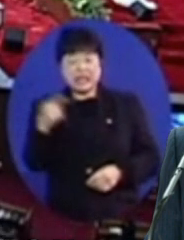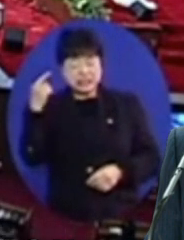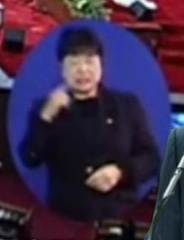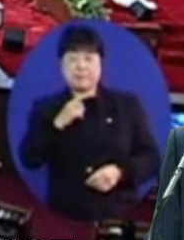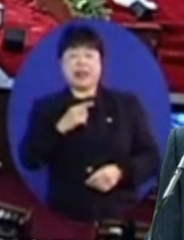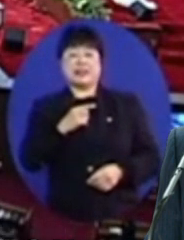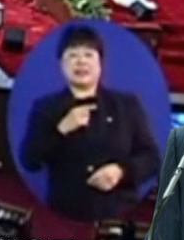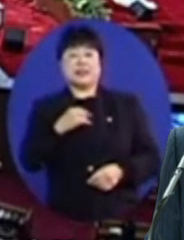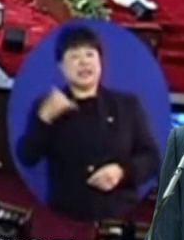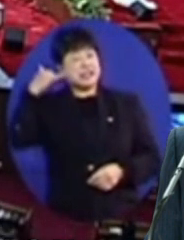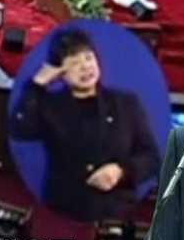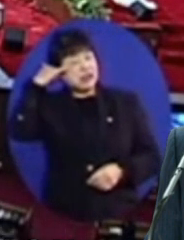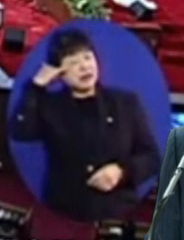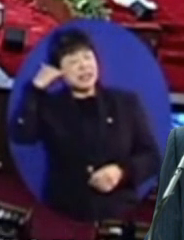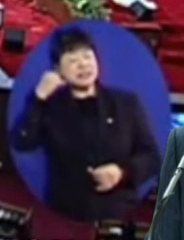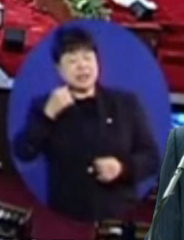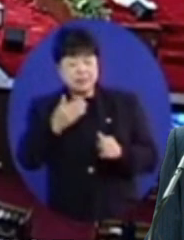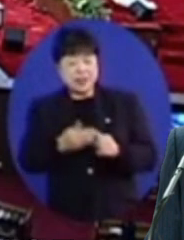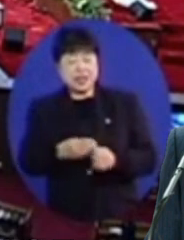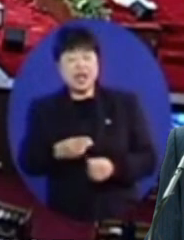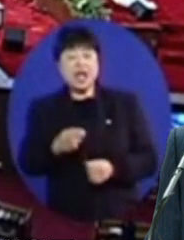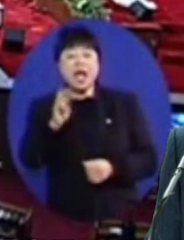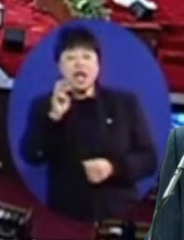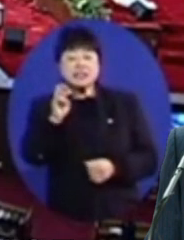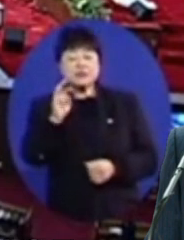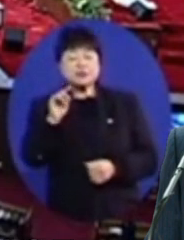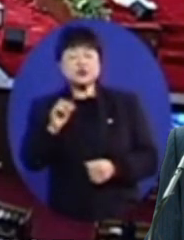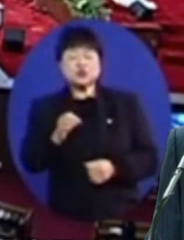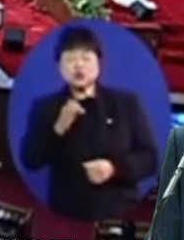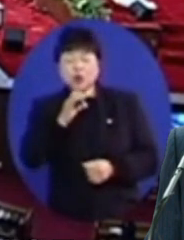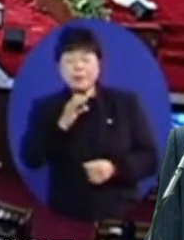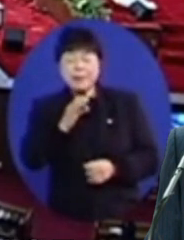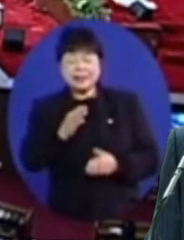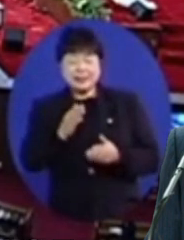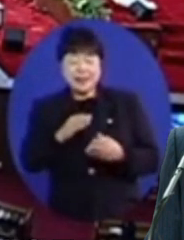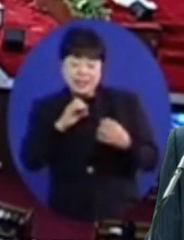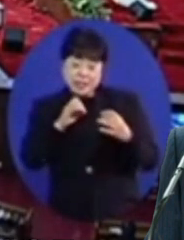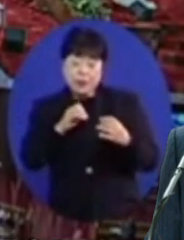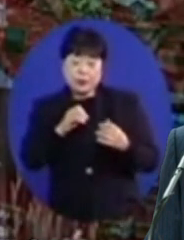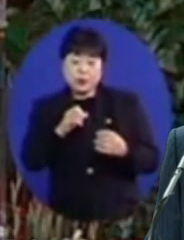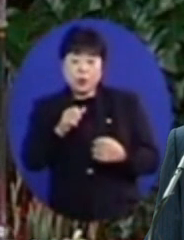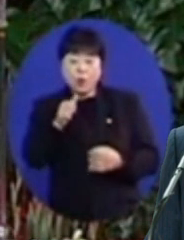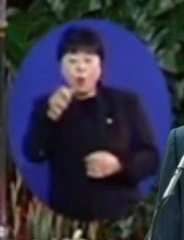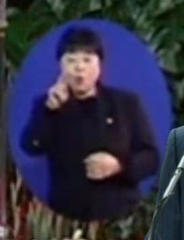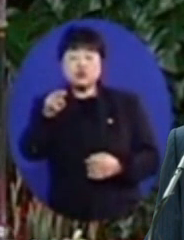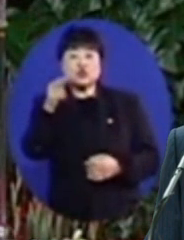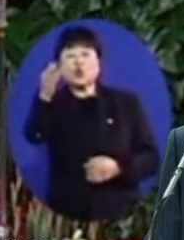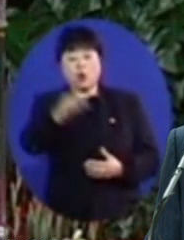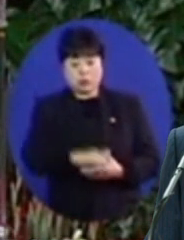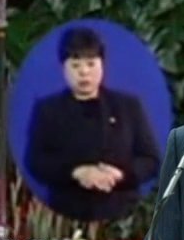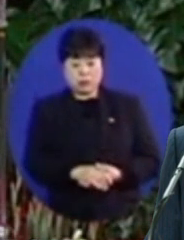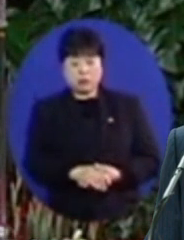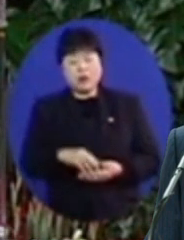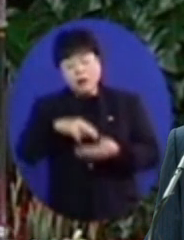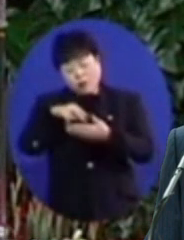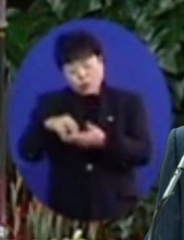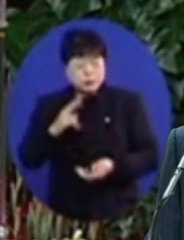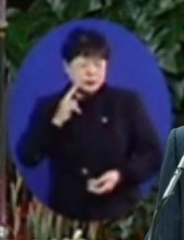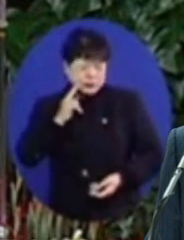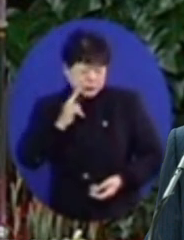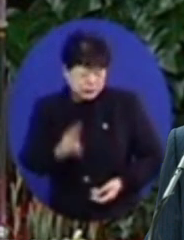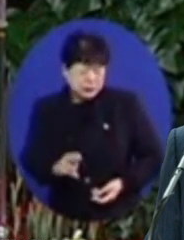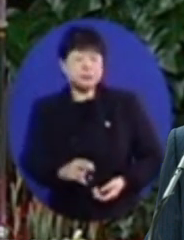할테니까 전화 걸어 주신 분에게 30분간 얘기하여 주시면 오불 드리겠습니다 얼마나 고독하기 때문에